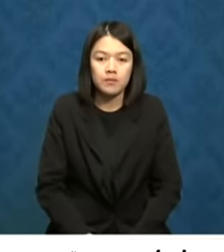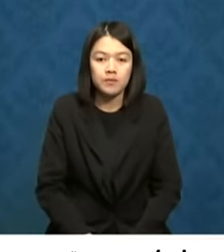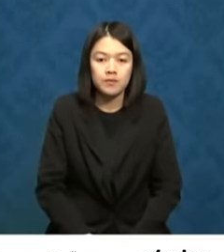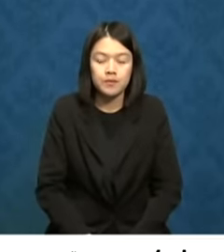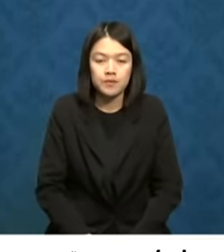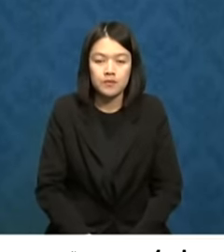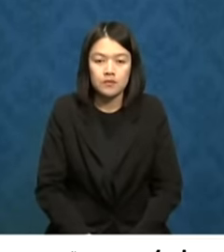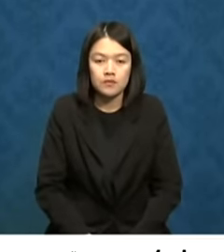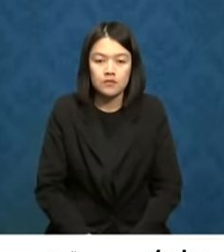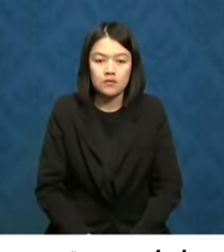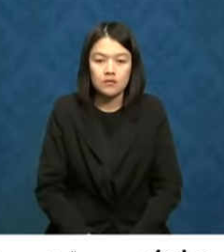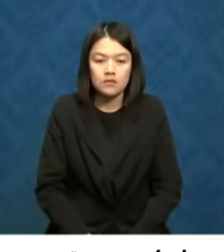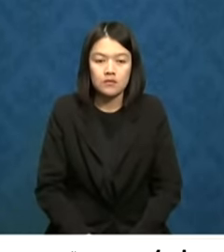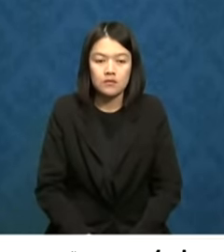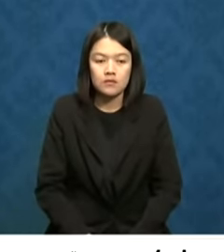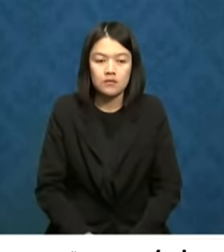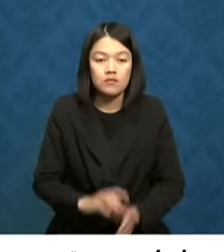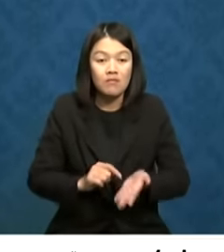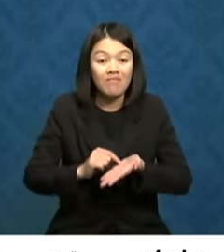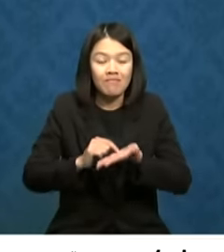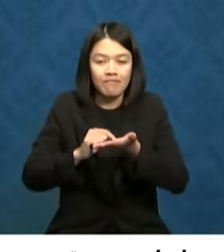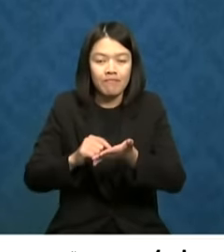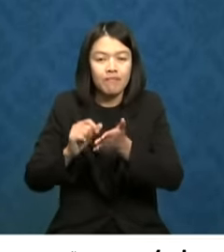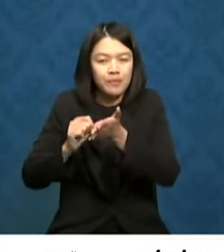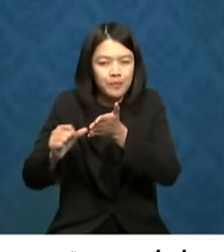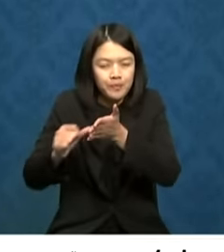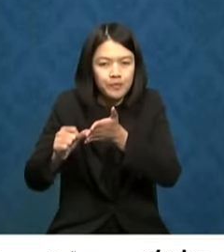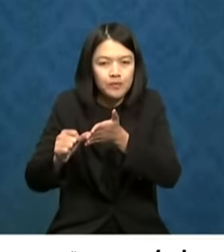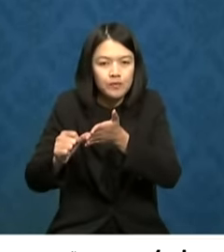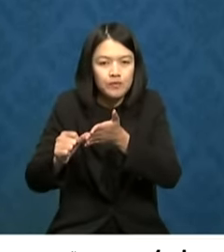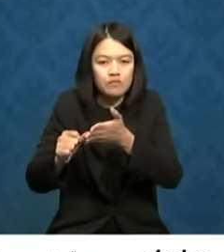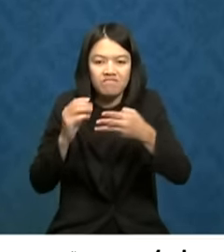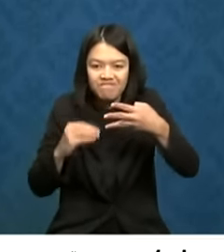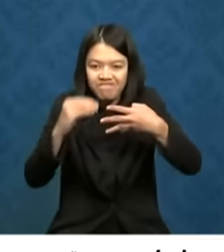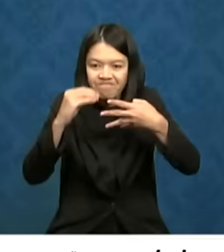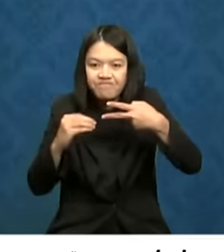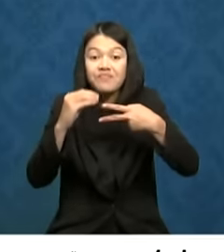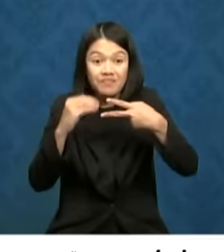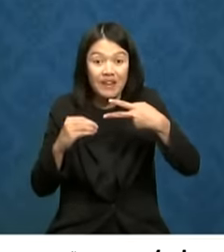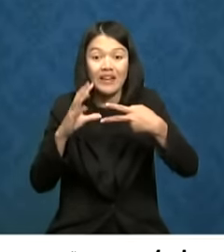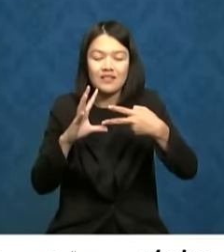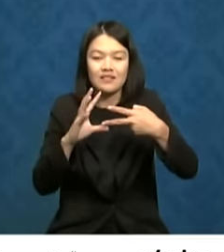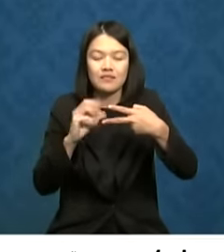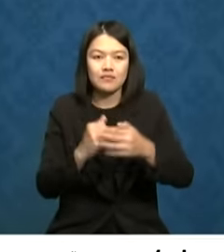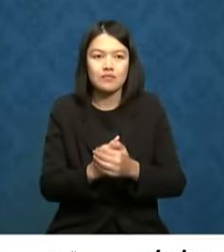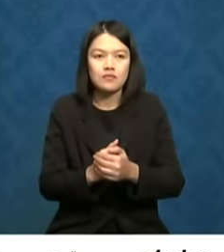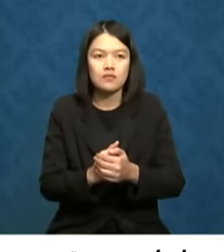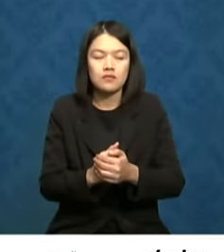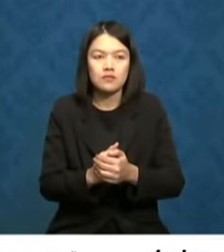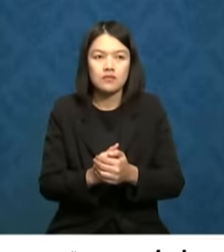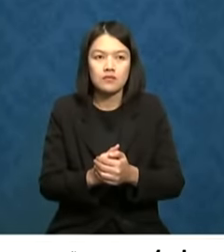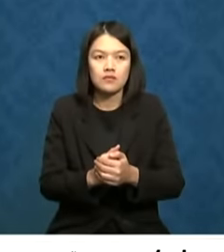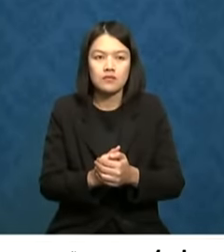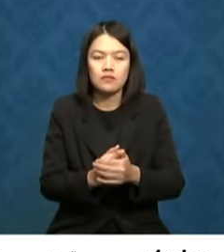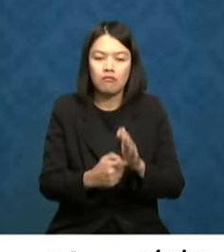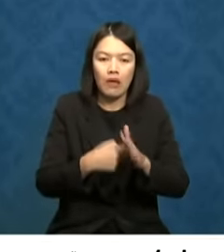ว่าการเสนอเปลี่ยนแปลงโอนเงินงบประมาณดังกล่าวนอกจากไม่